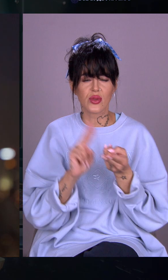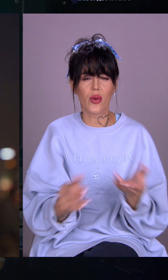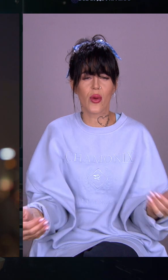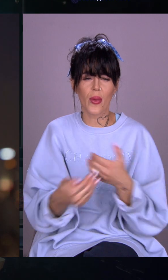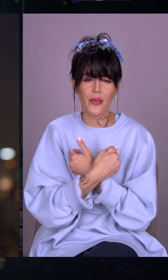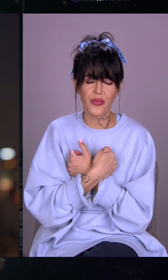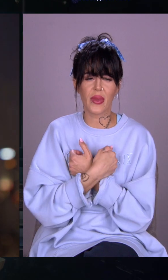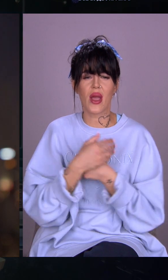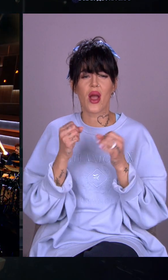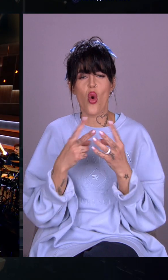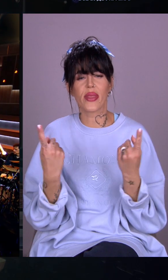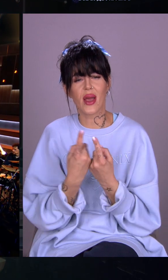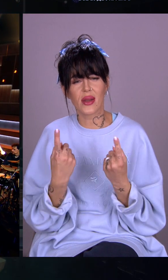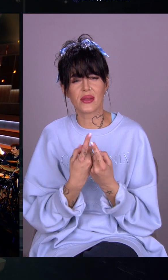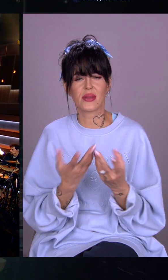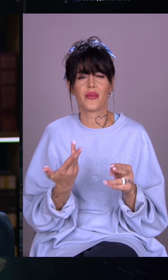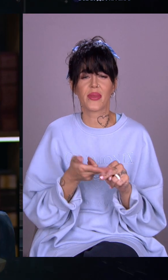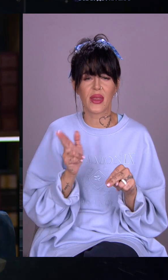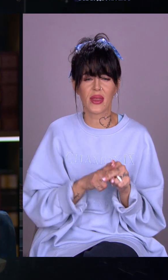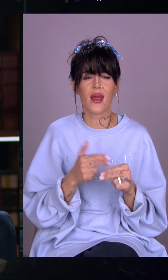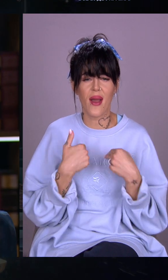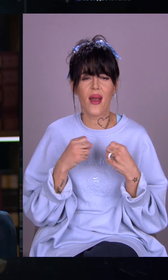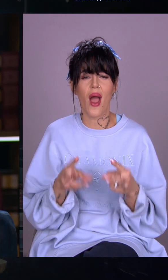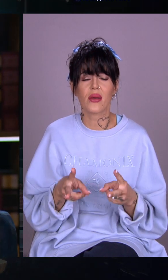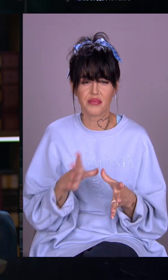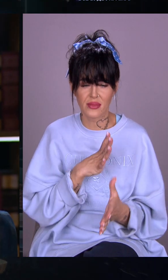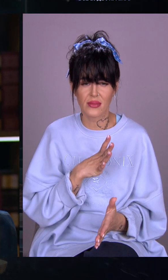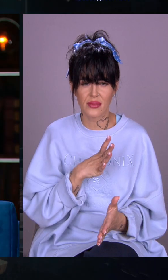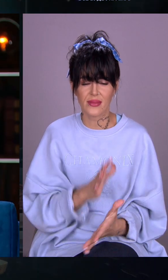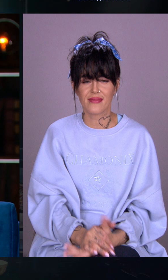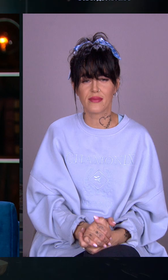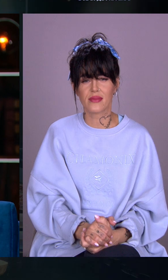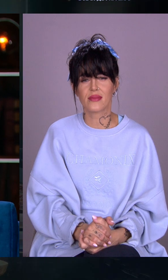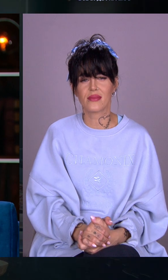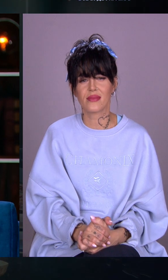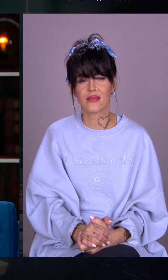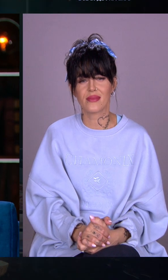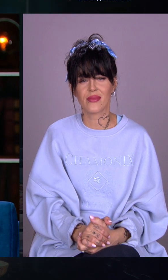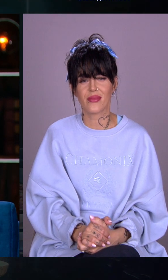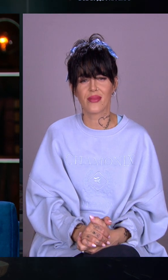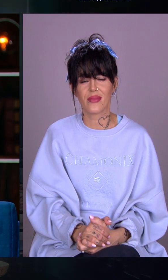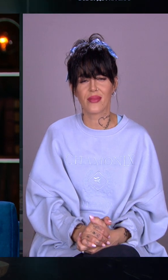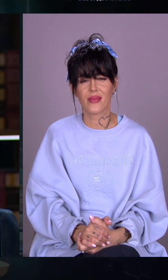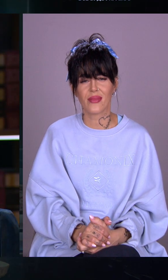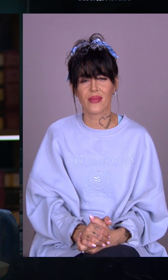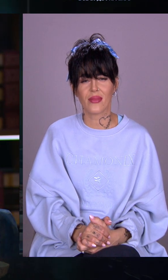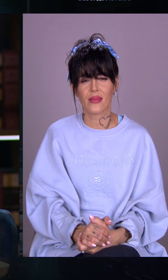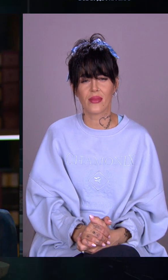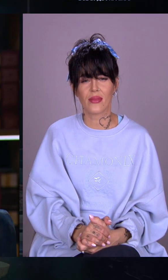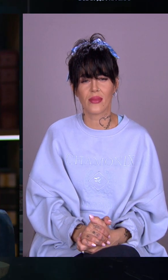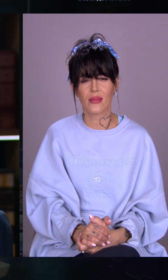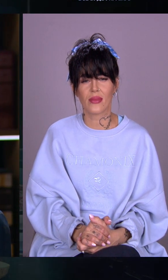мені обережати свої кордони, я питаю вас. Так, ну... Може просто дозволити мамі це робити? Ні. Ні в якому